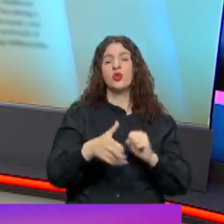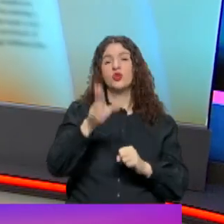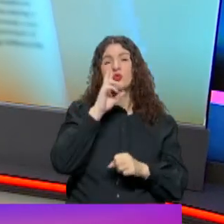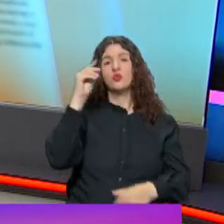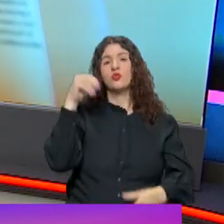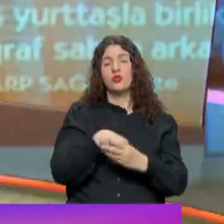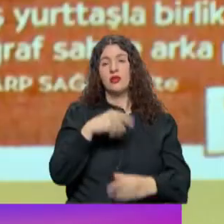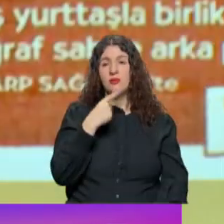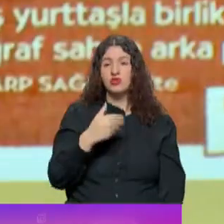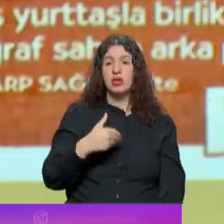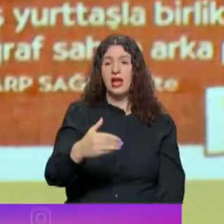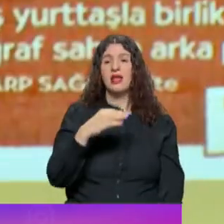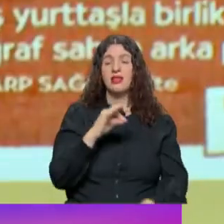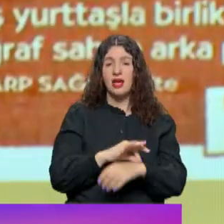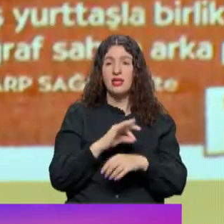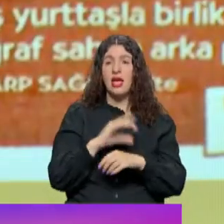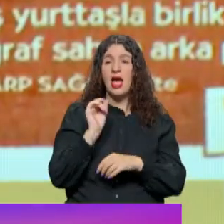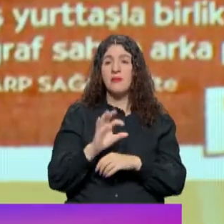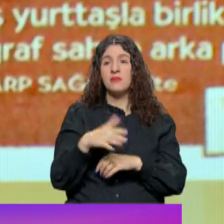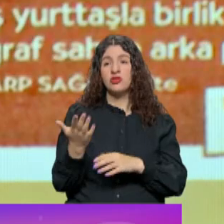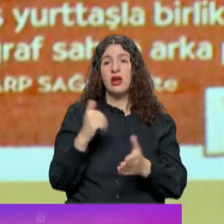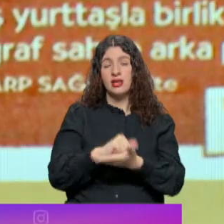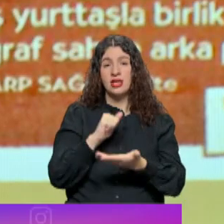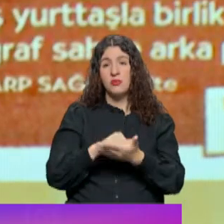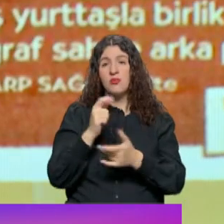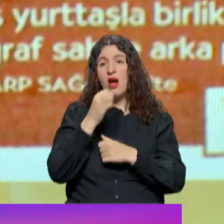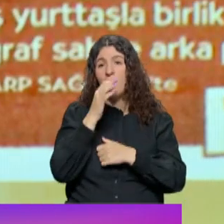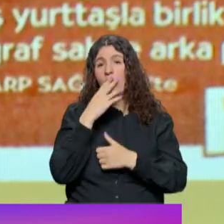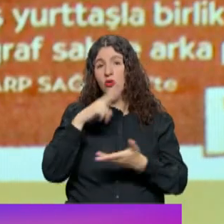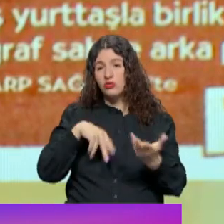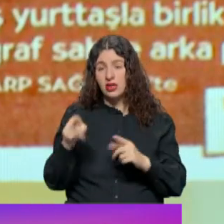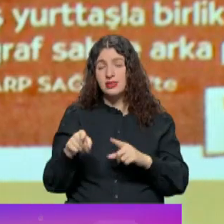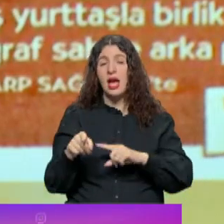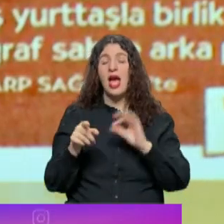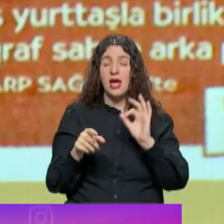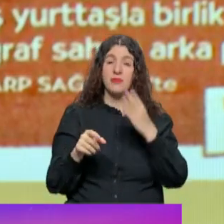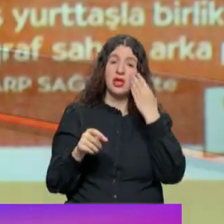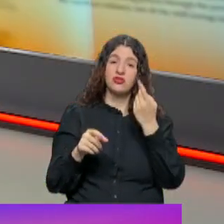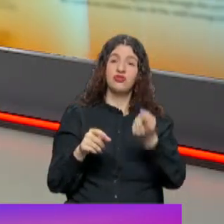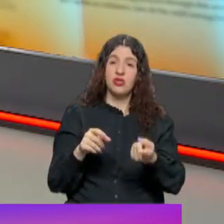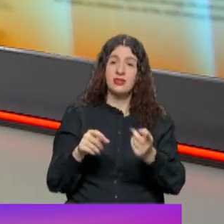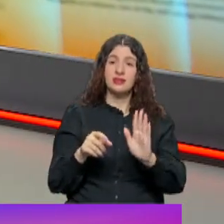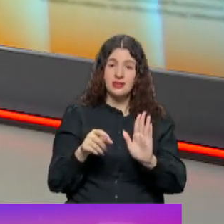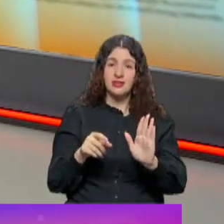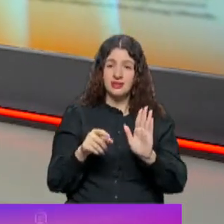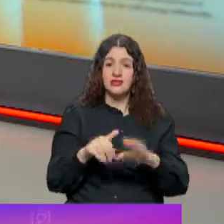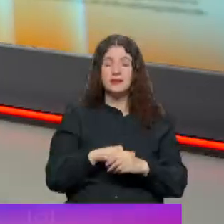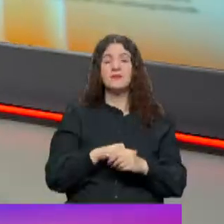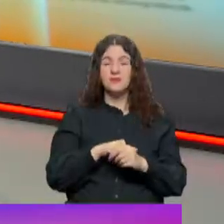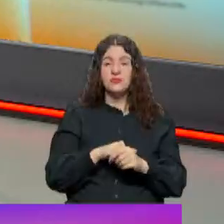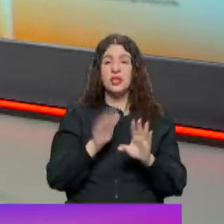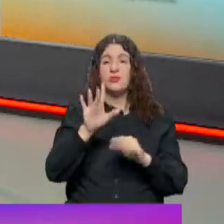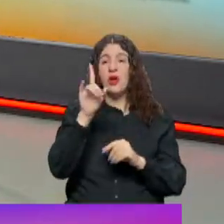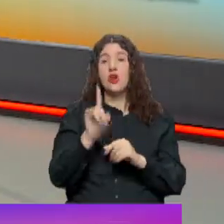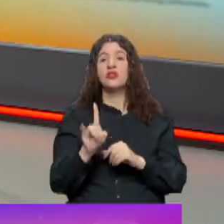Cumhuriyet Gazetesi. İlerleyen dakikalarda hem başka gazetelerden bu haberi okuyacağız hem de izleyeceğiz. İzleyeceğiz sevgili izleyenler.